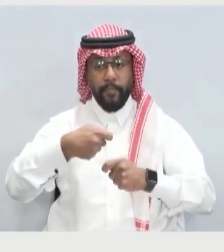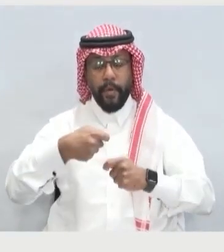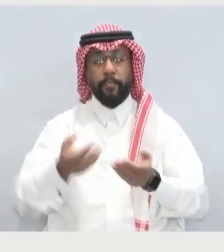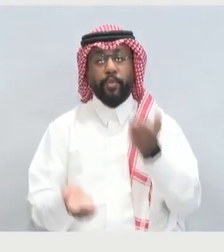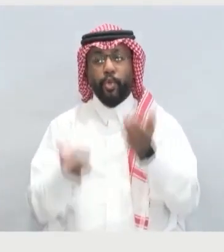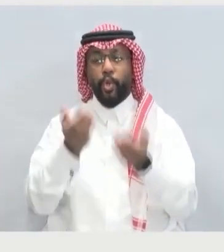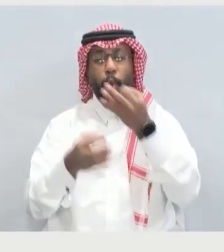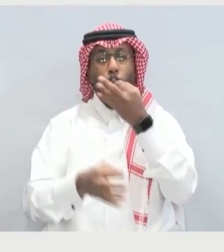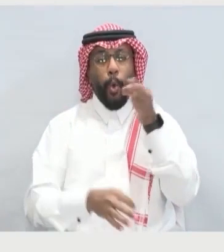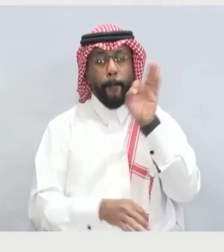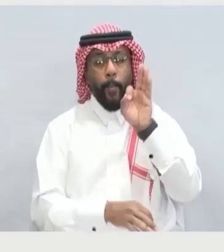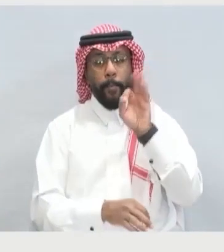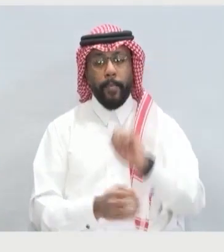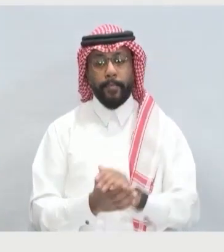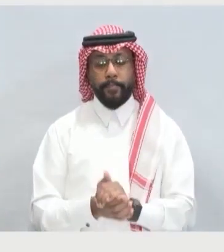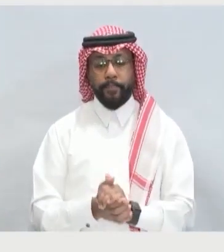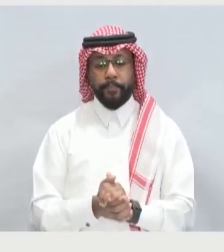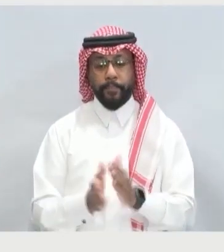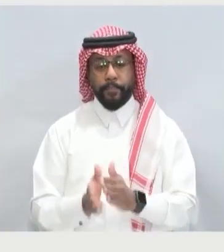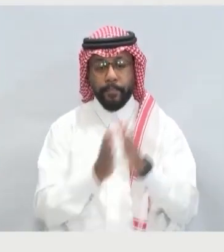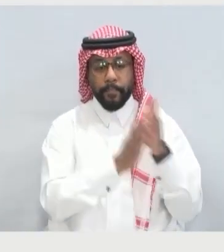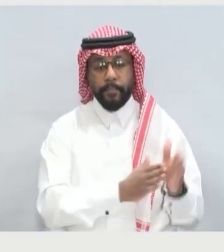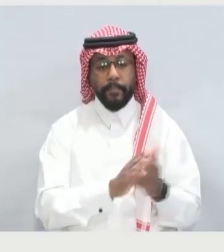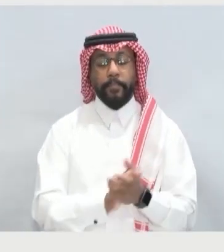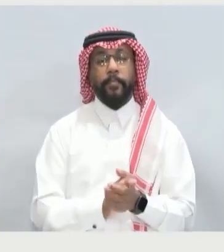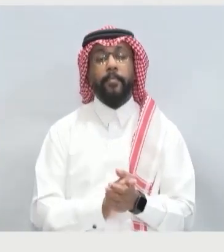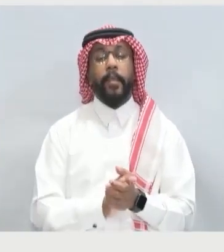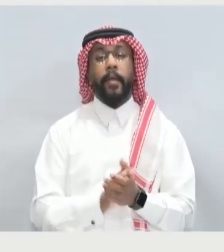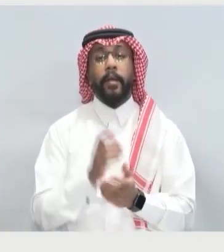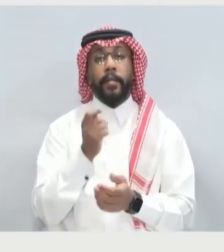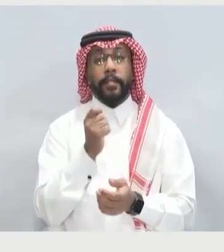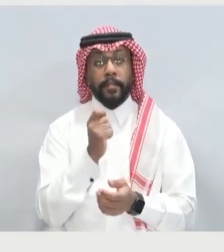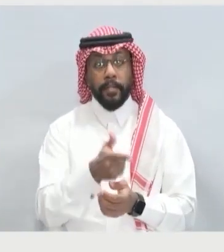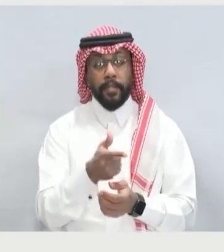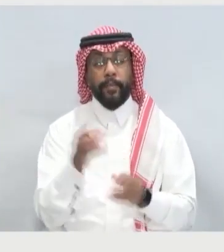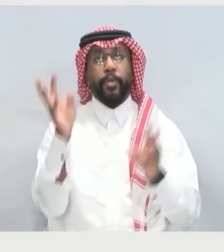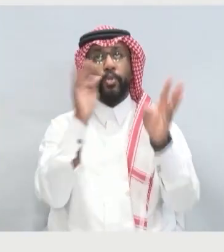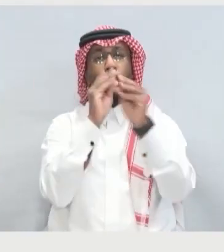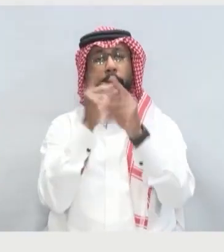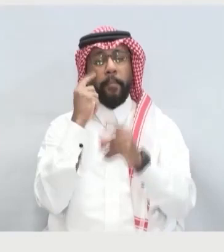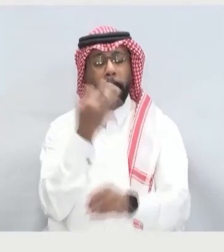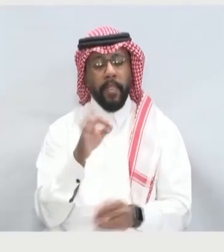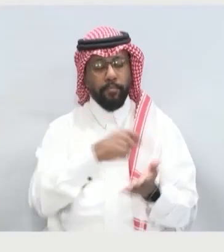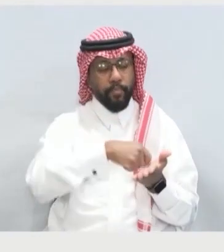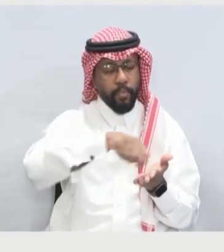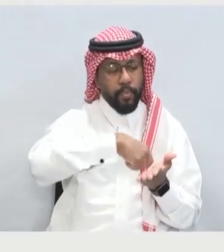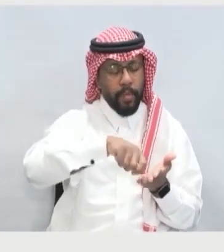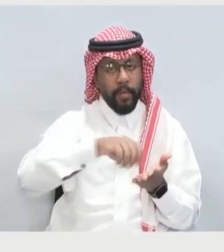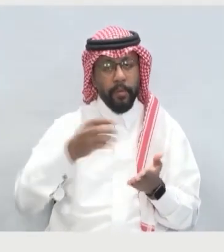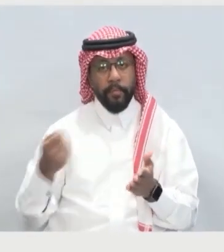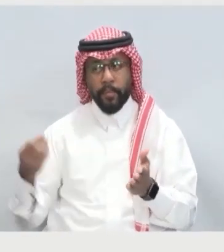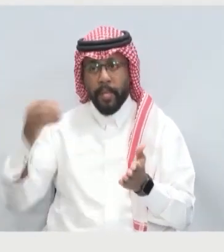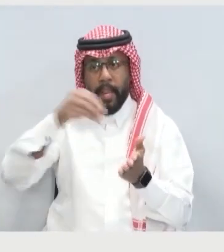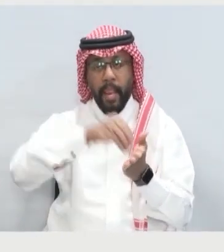العموميه ذكرنا لا يلزم ان تعكس ه القيم المحدده قيمتها السوقيه قد نشتري اصول ونضعها في